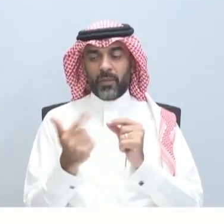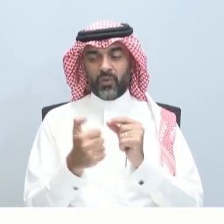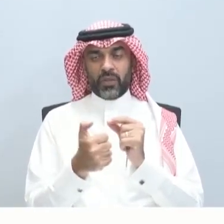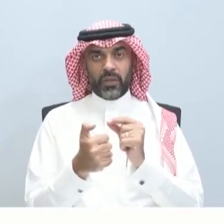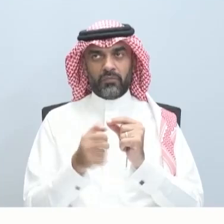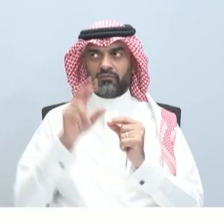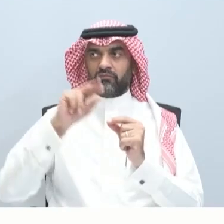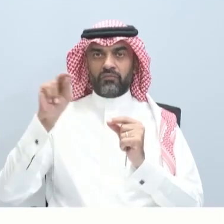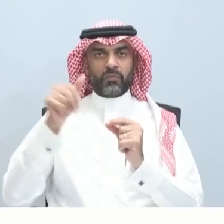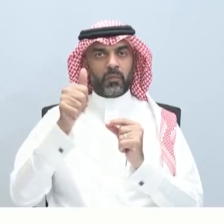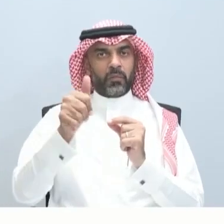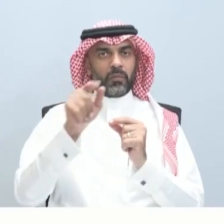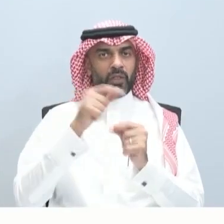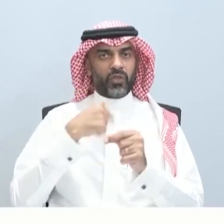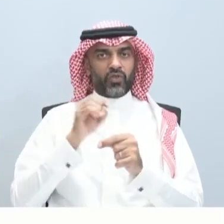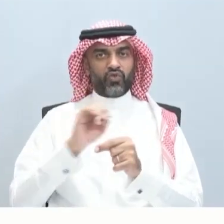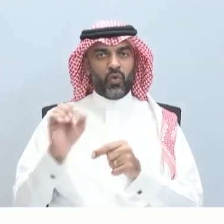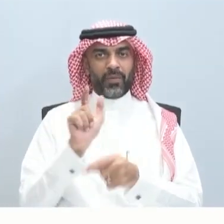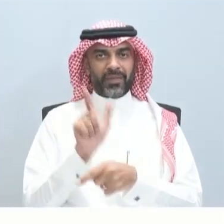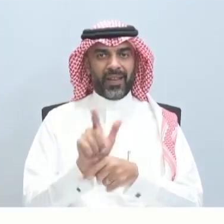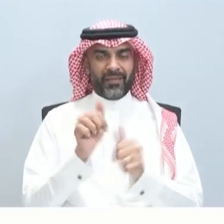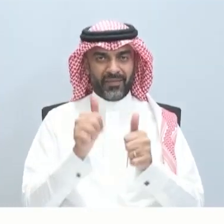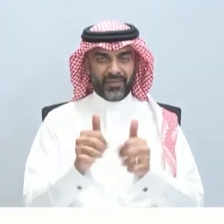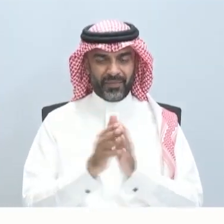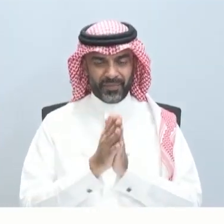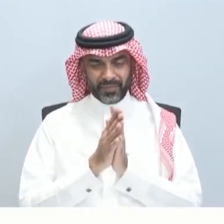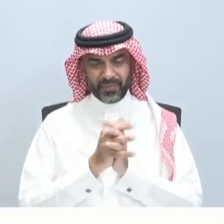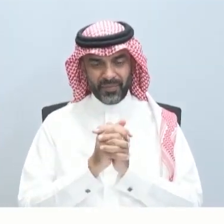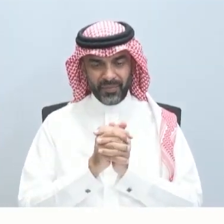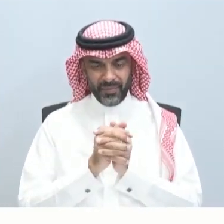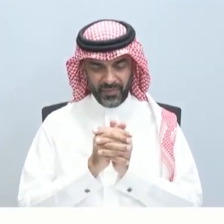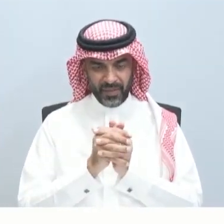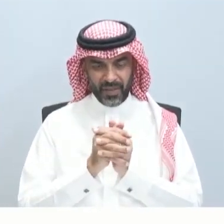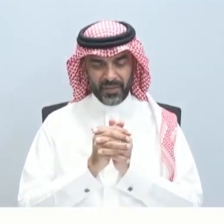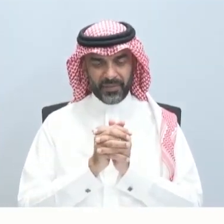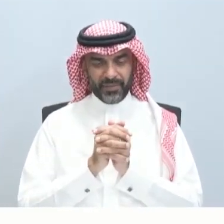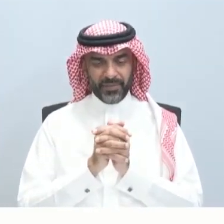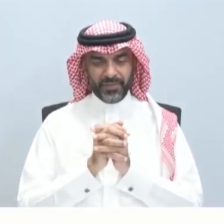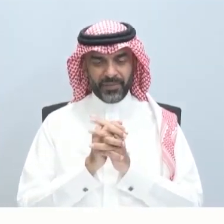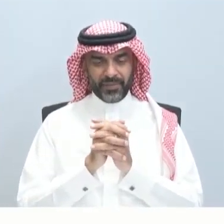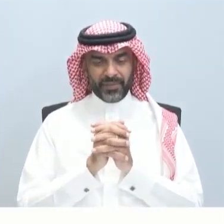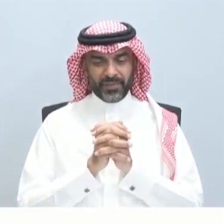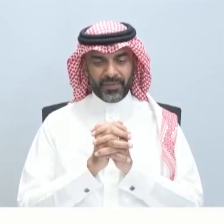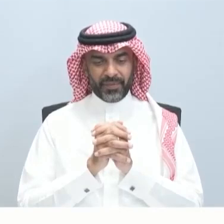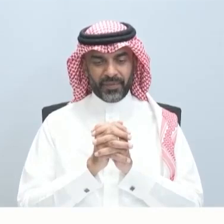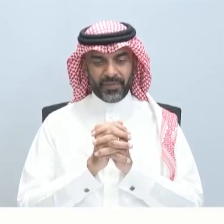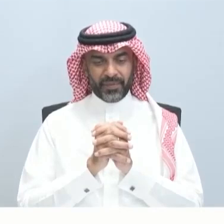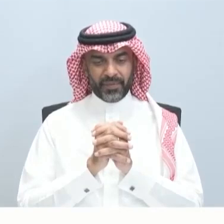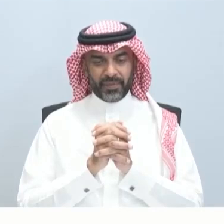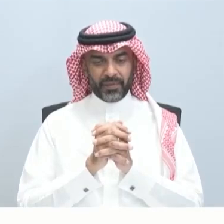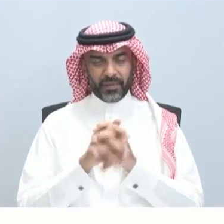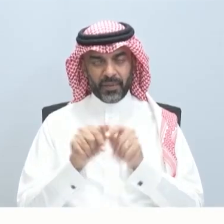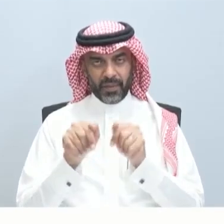الشكل تحققنا من صحه اجابتنا لماذا لان ناتج الجمع هو نفسه العدد المطروح منه الان